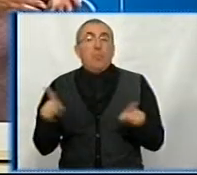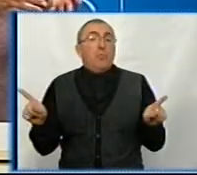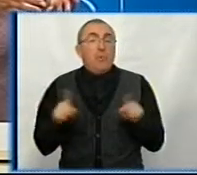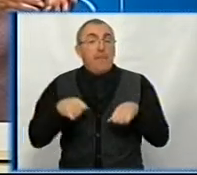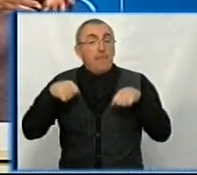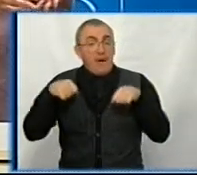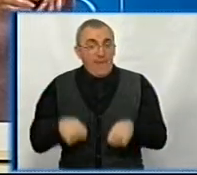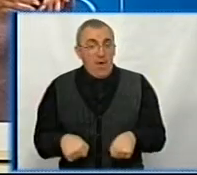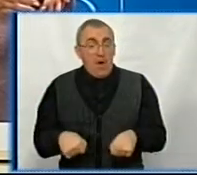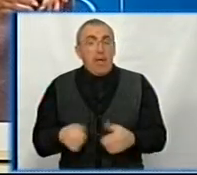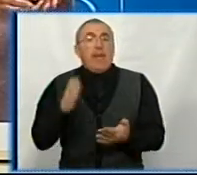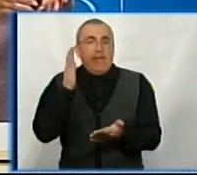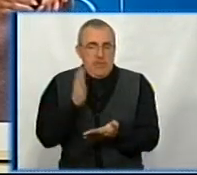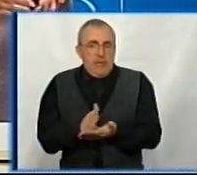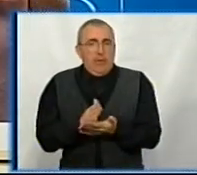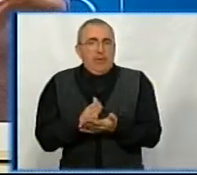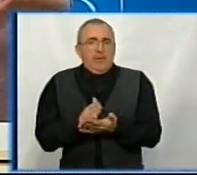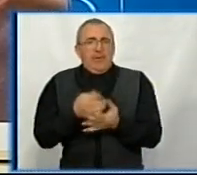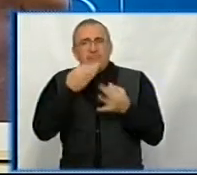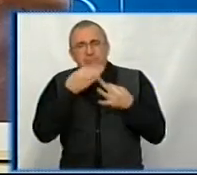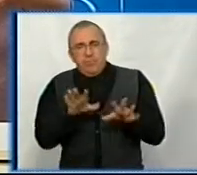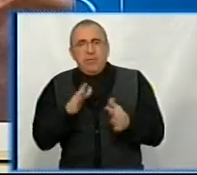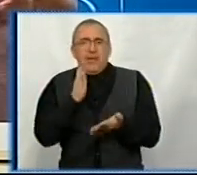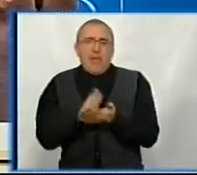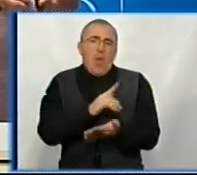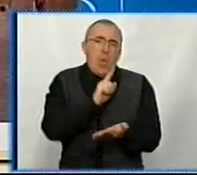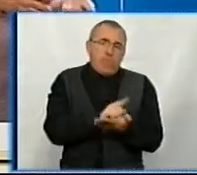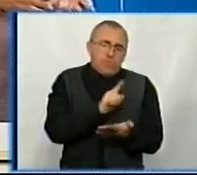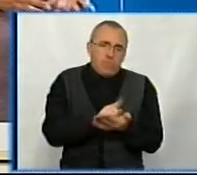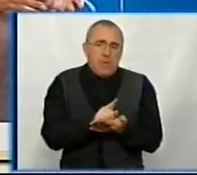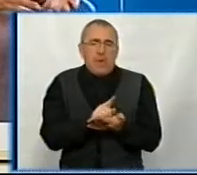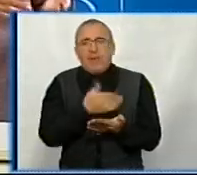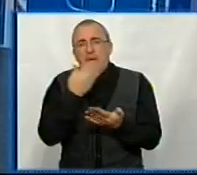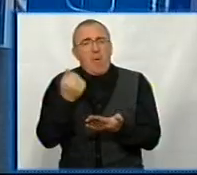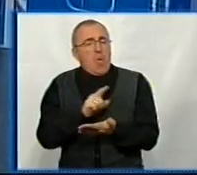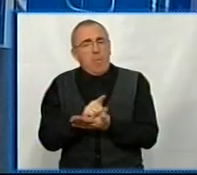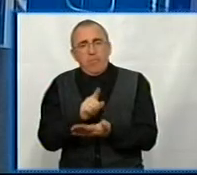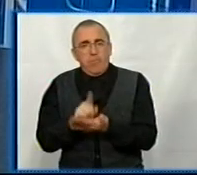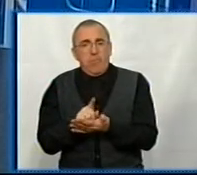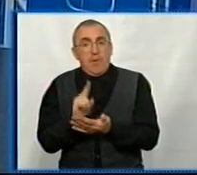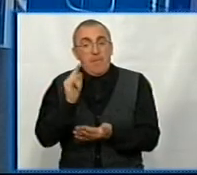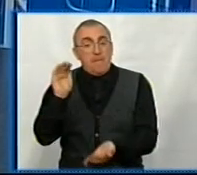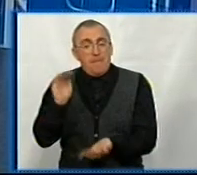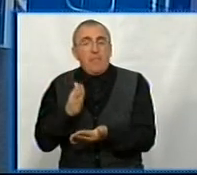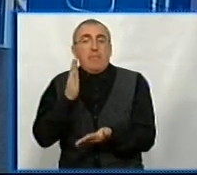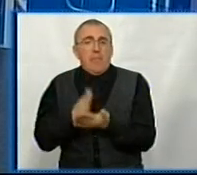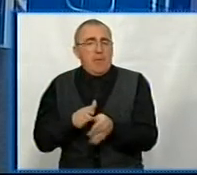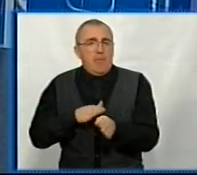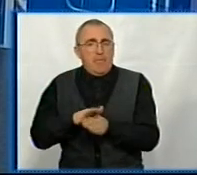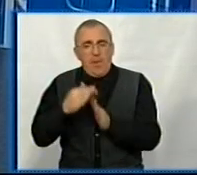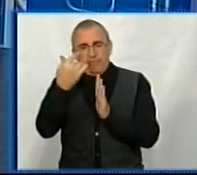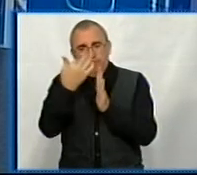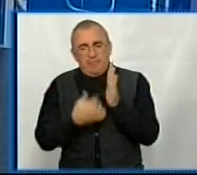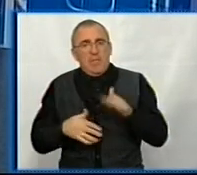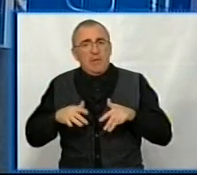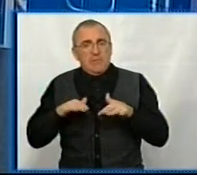права, вони є, незалежно. Є обов'язки або немає обов'язків. У немовляти є повний комплекс